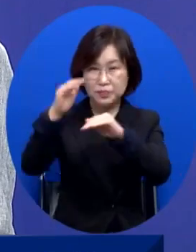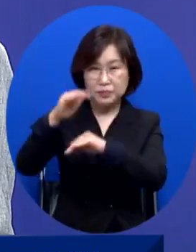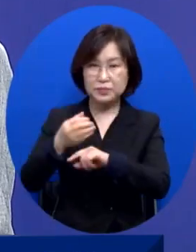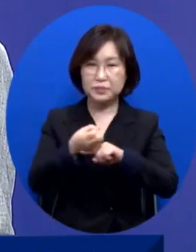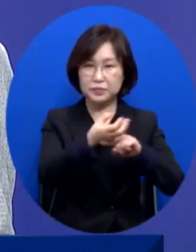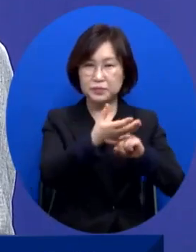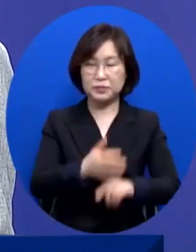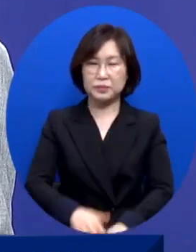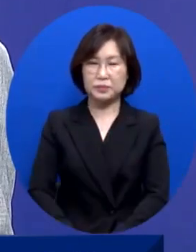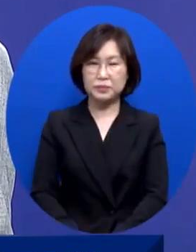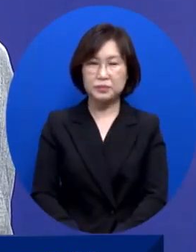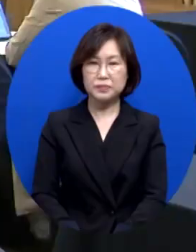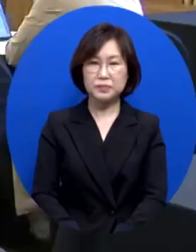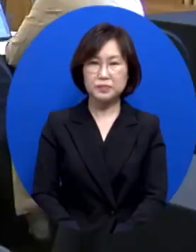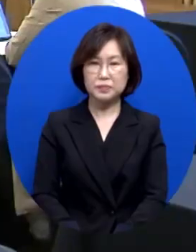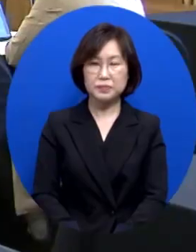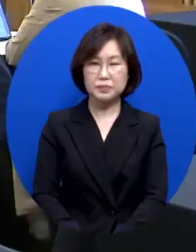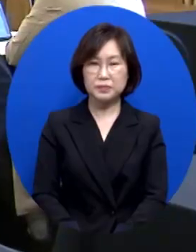기자가 전해드립니다.